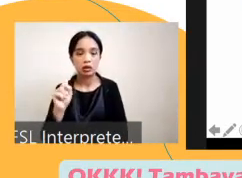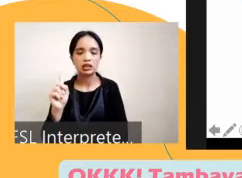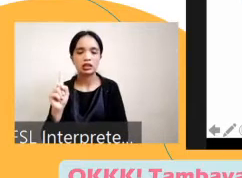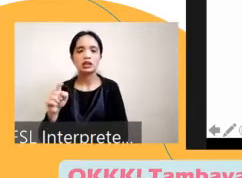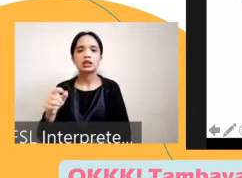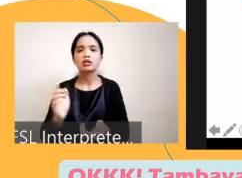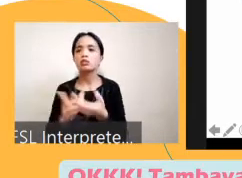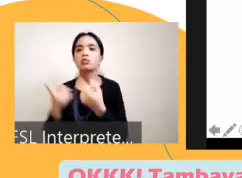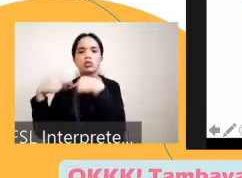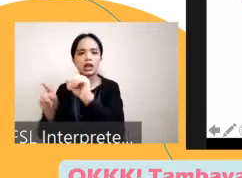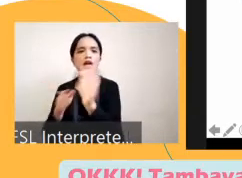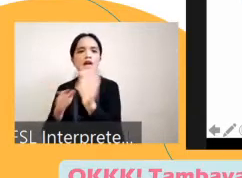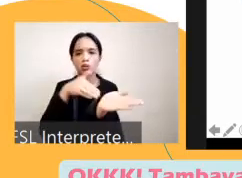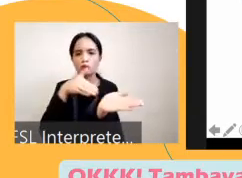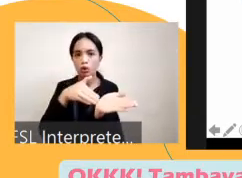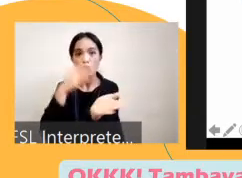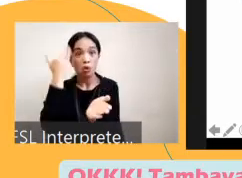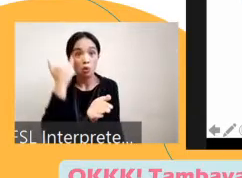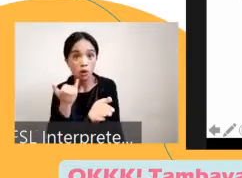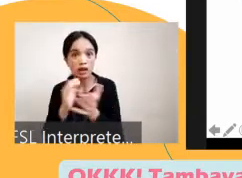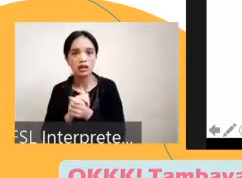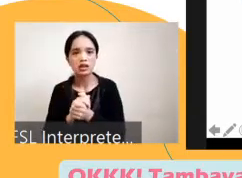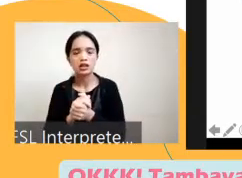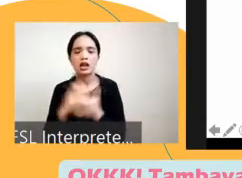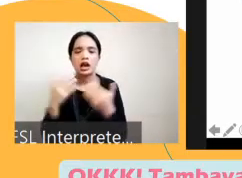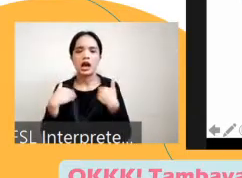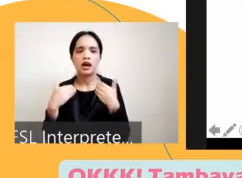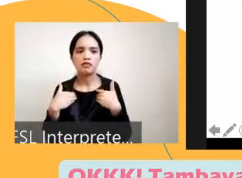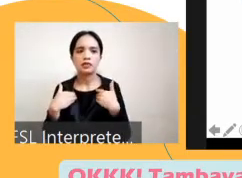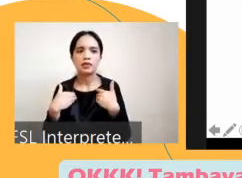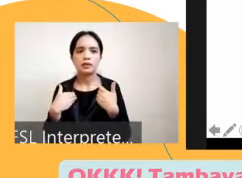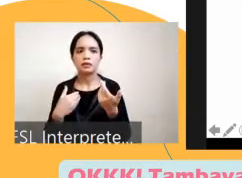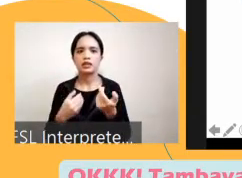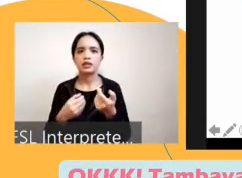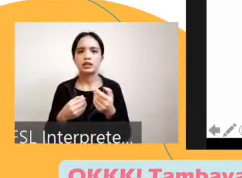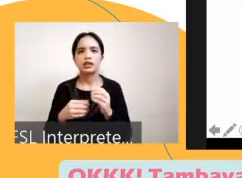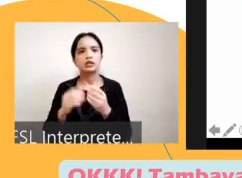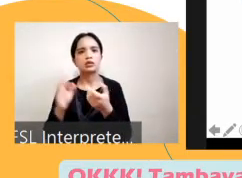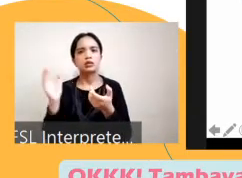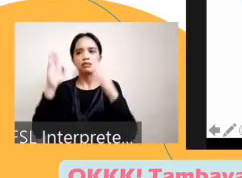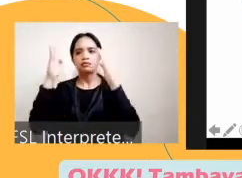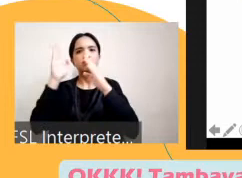sa doktor dahil baka mas malalim na problema sa ating